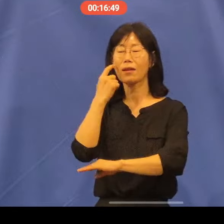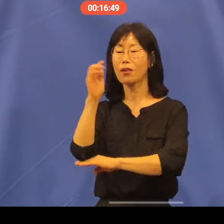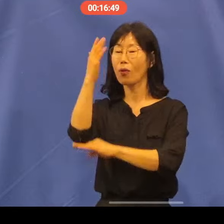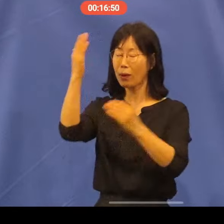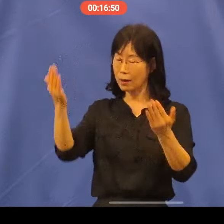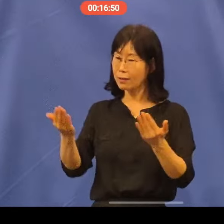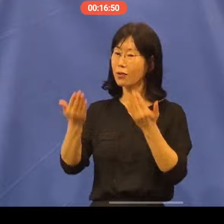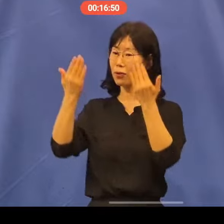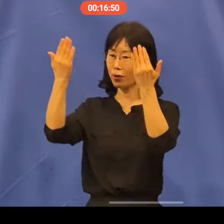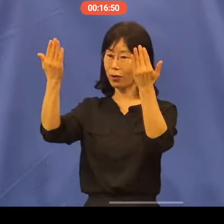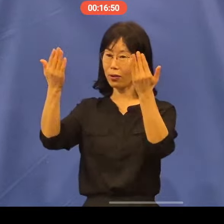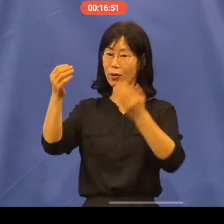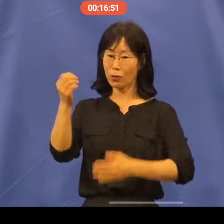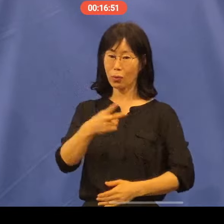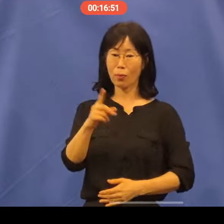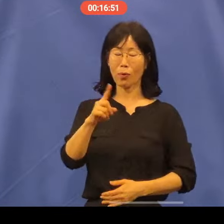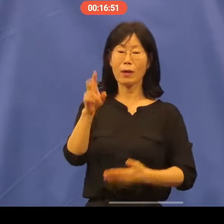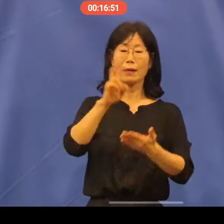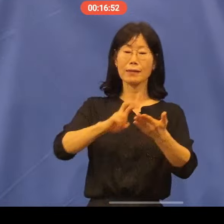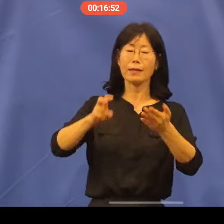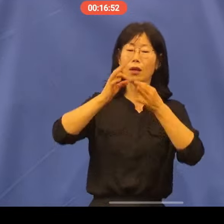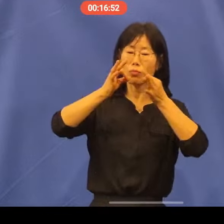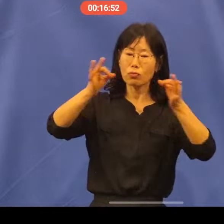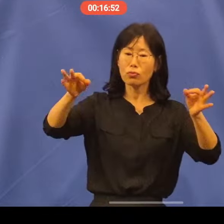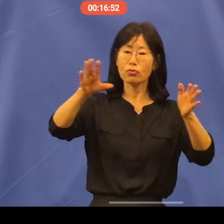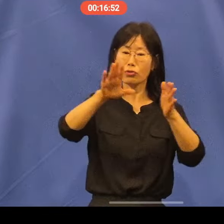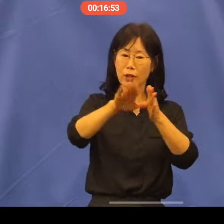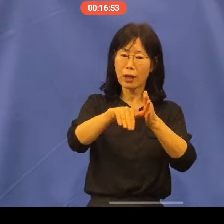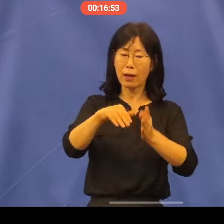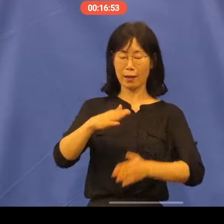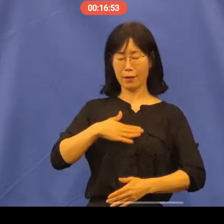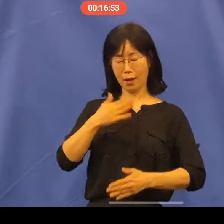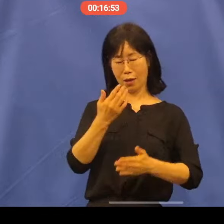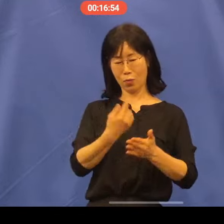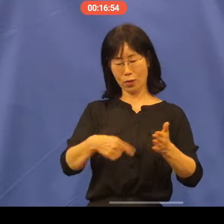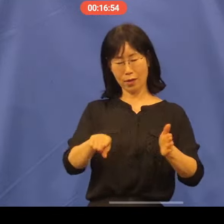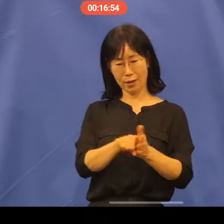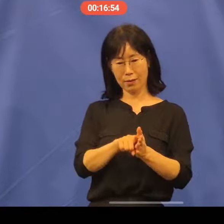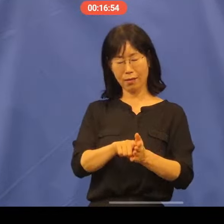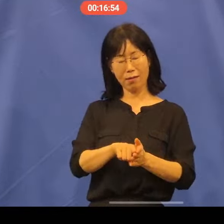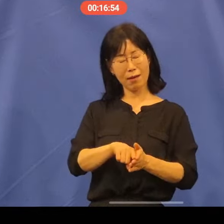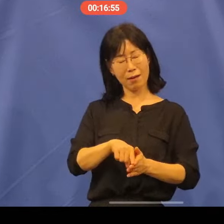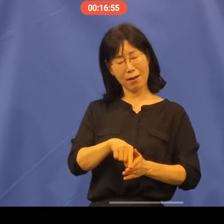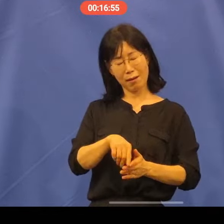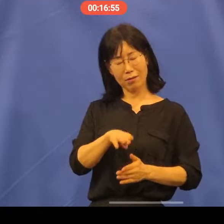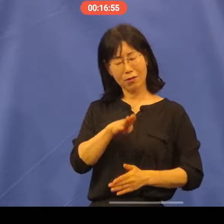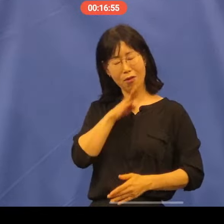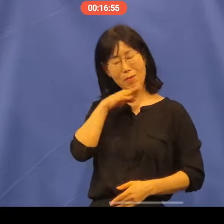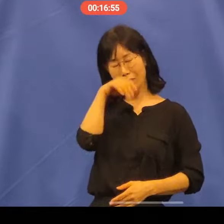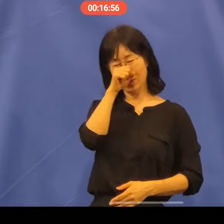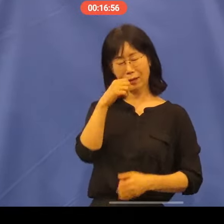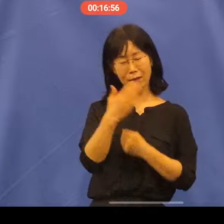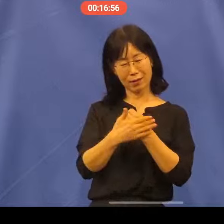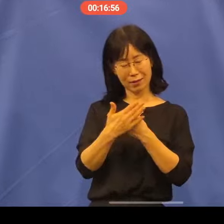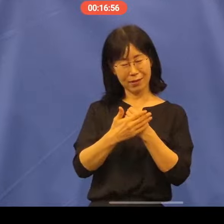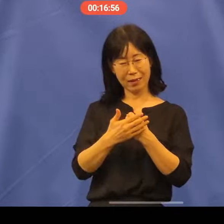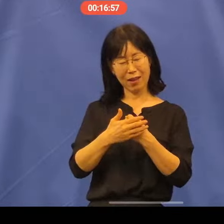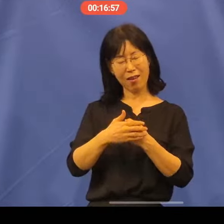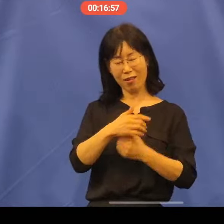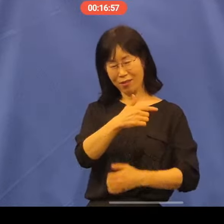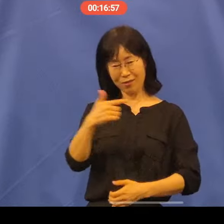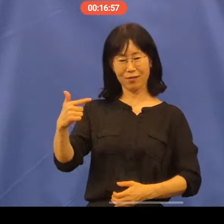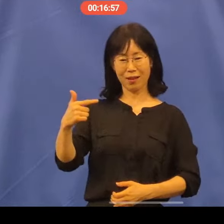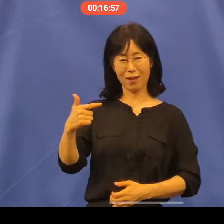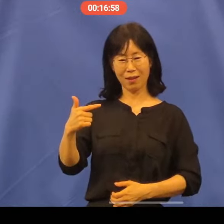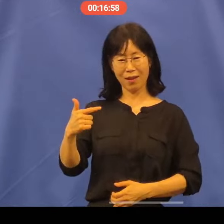할 때도 그렇죠. 가끔 우리가 우리 자신을 위해서 좋았다, 은혜 받았다, 오늘 곡 좋았다,